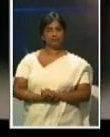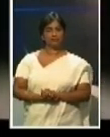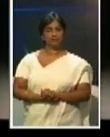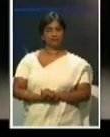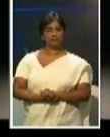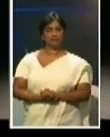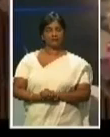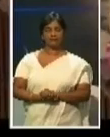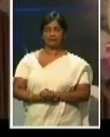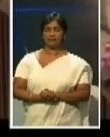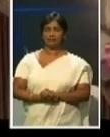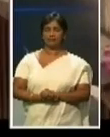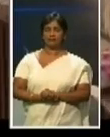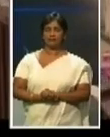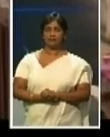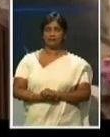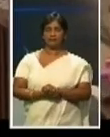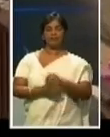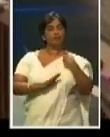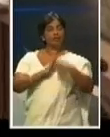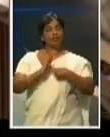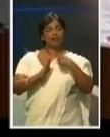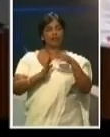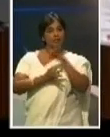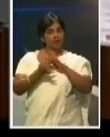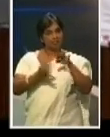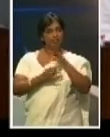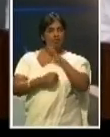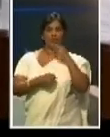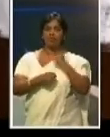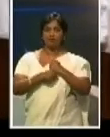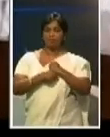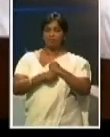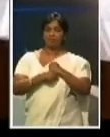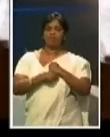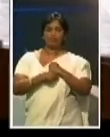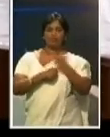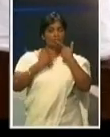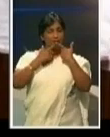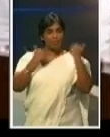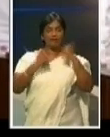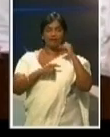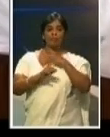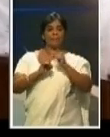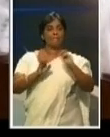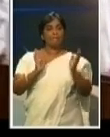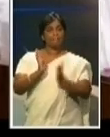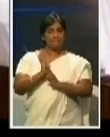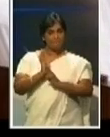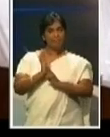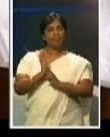නංවන අභිමානවත් මොහොත ශ්‍රී ලංකා ප්‍රජාතාන්ත්‍රික සමාජවාදී ජනරජයේ අභිනව